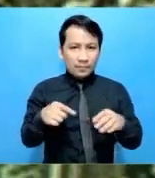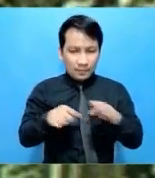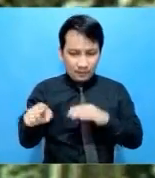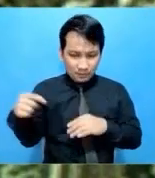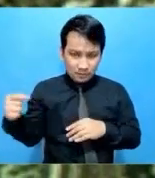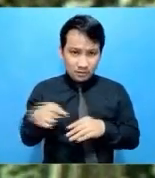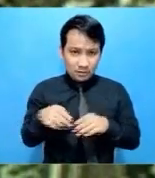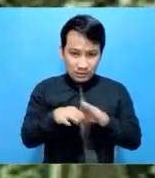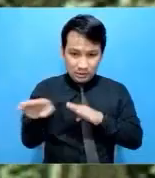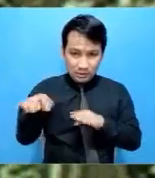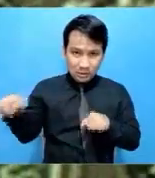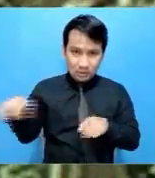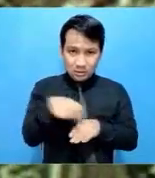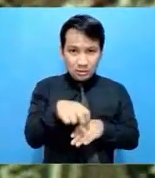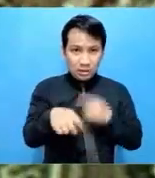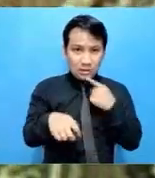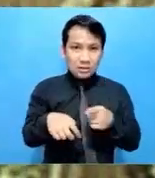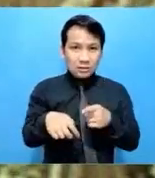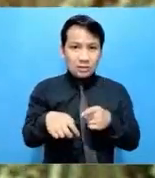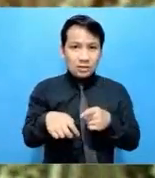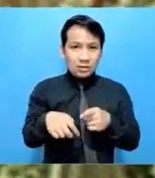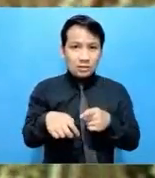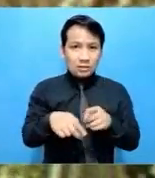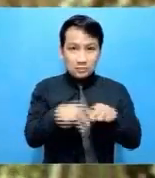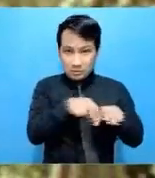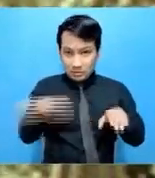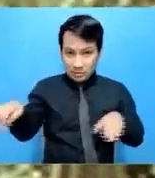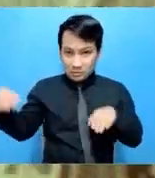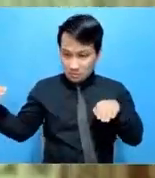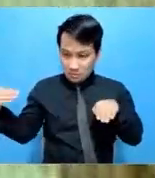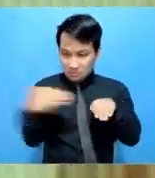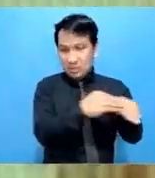driver ng kotse nang banggain ng truck ang kanyang sasakyan.